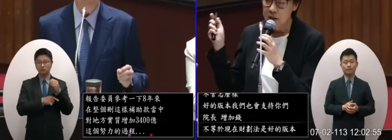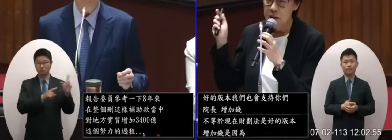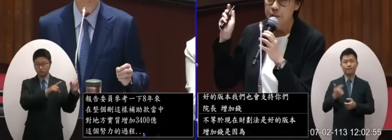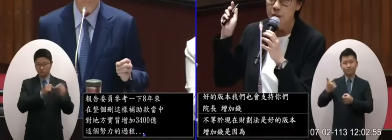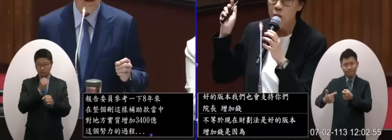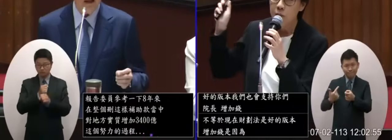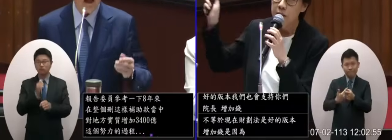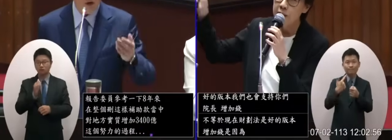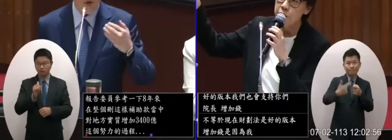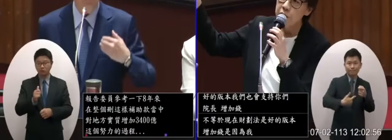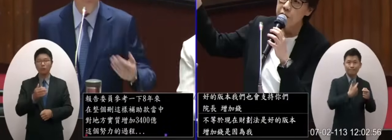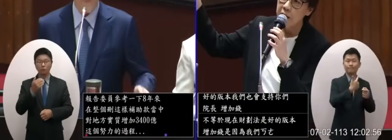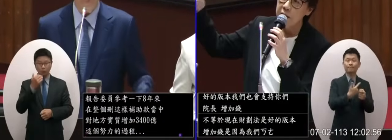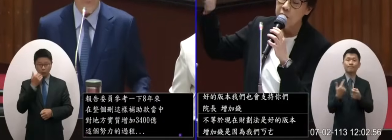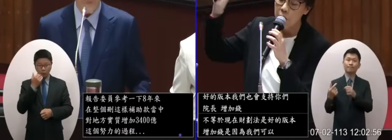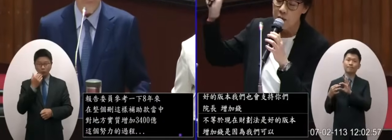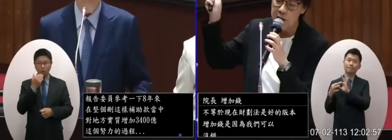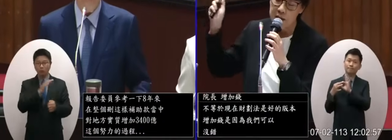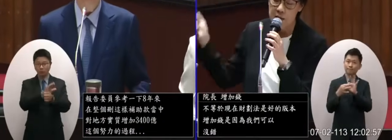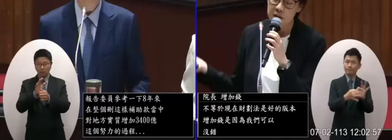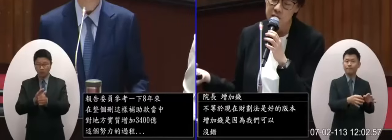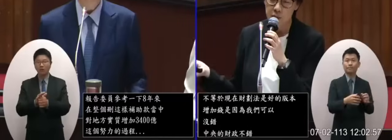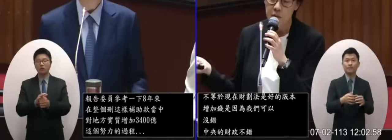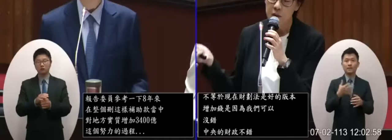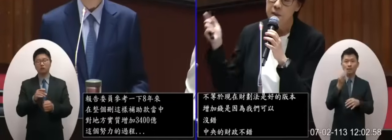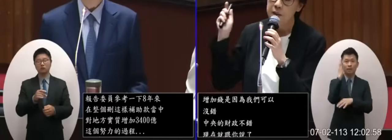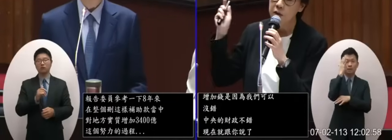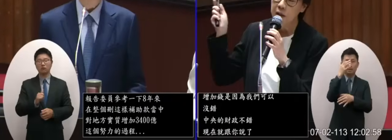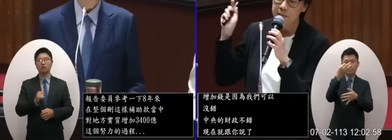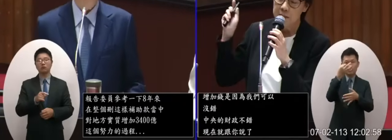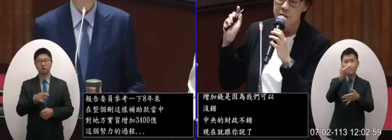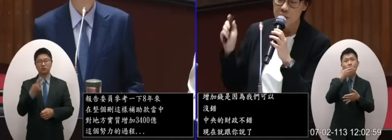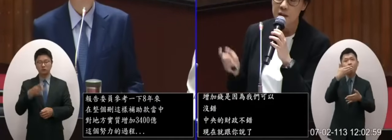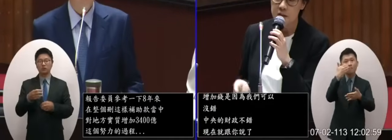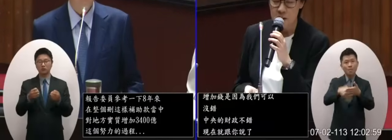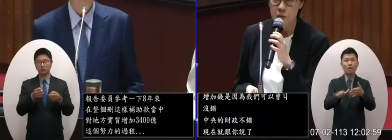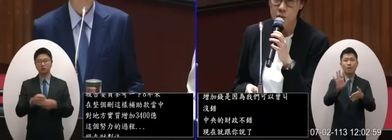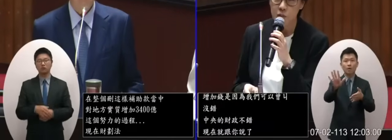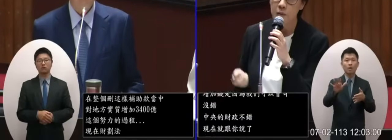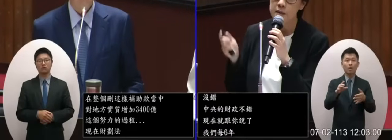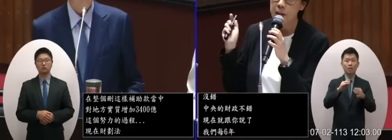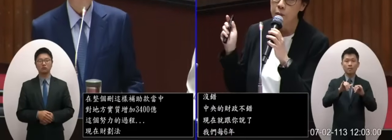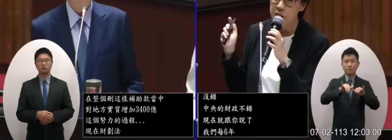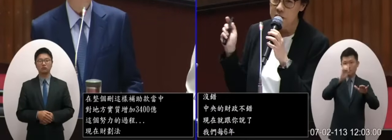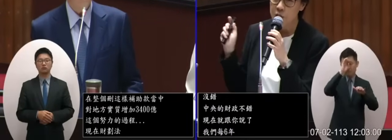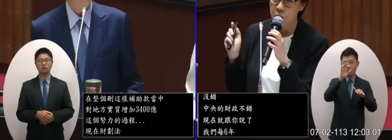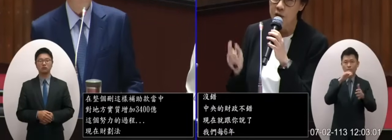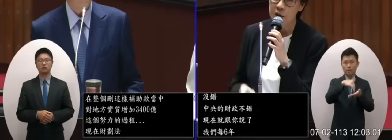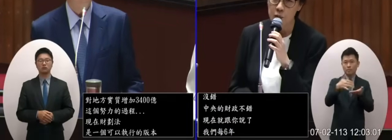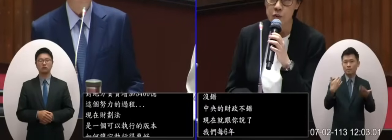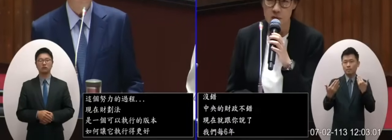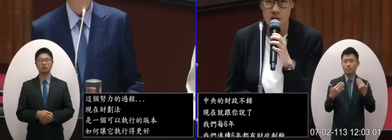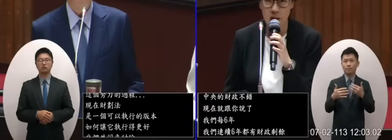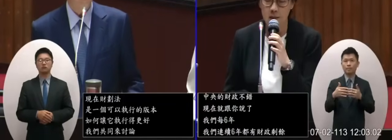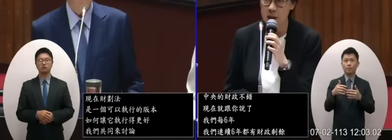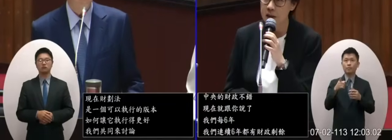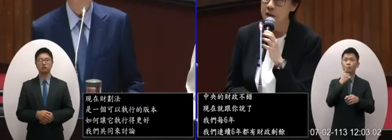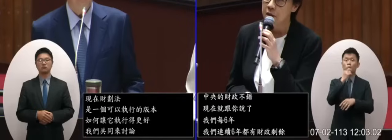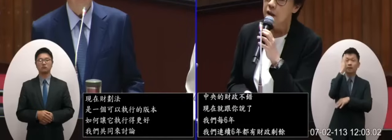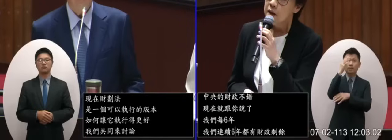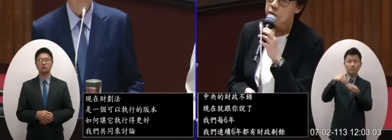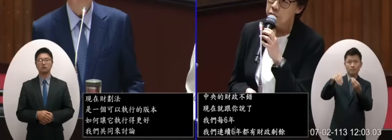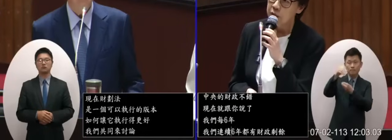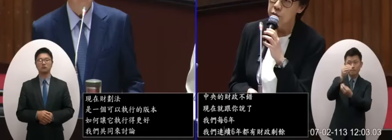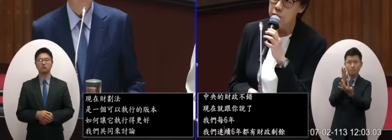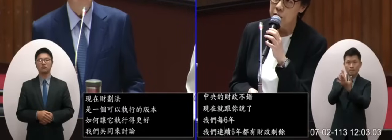6年 如果让它执行的更好，我们 连续6年 共同来讨论， 都有财政剩余。民众党的版本算得很清楚，我们在不影响中央的运作之下，每